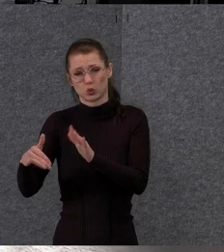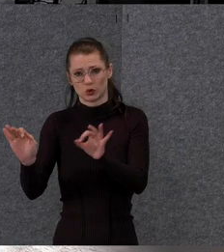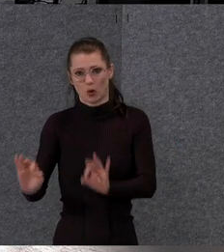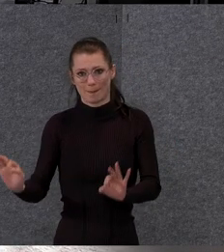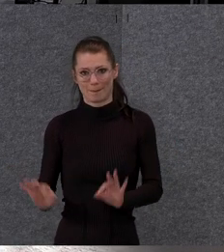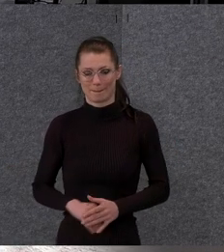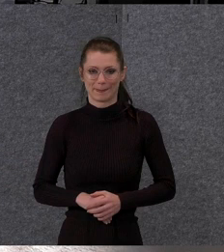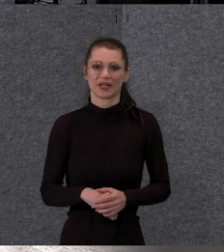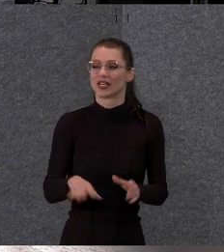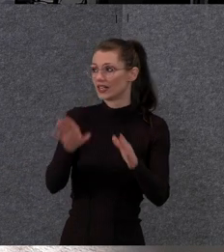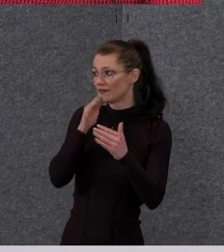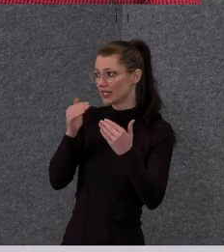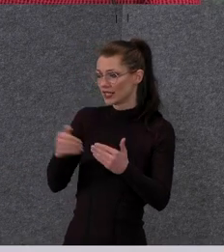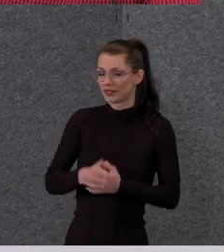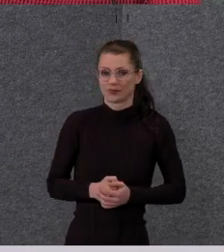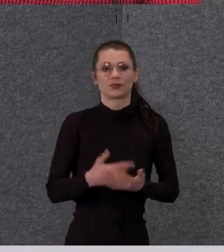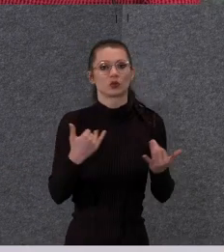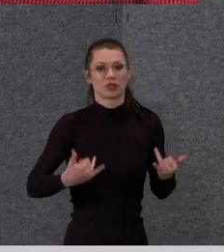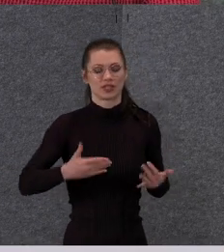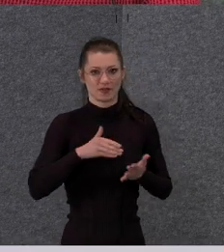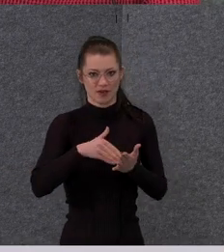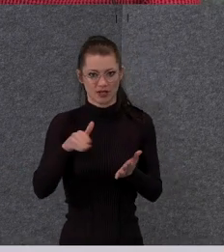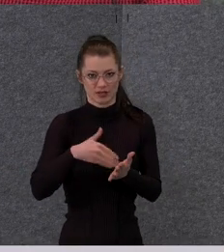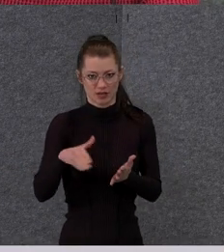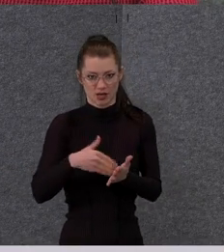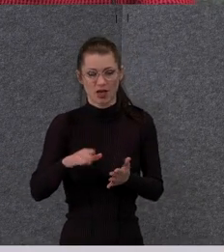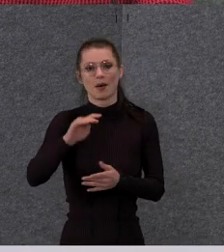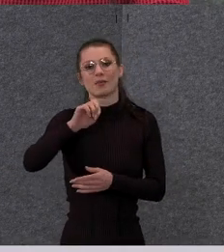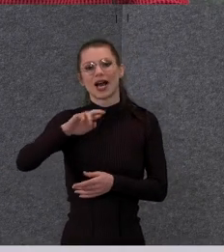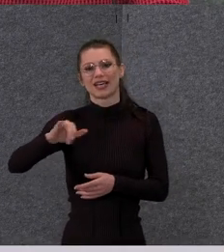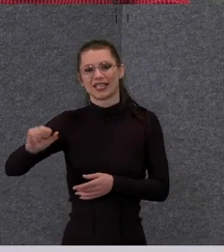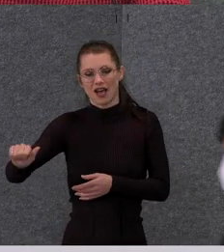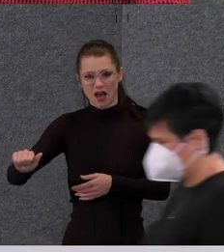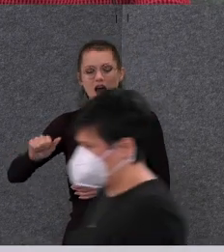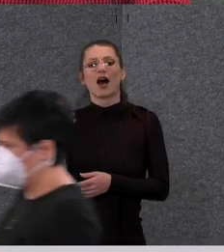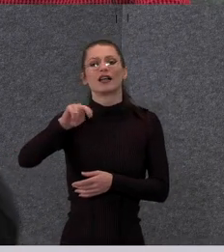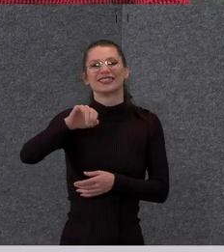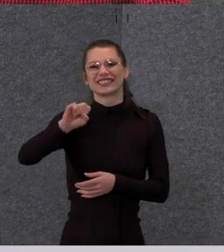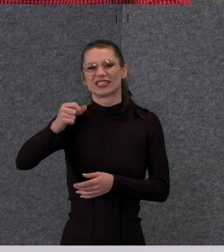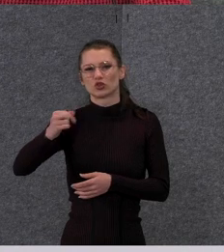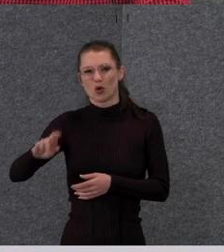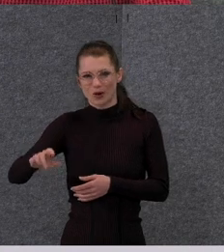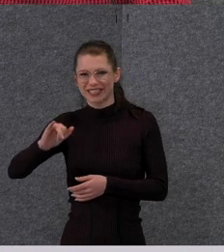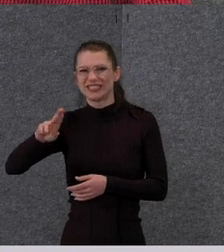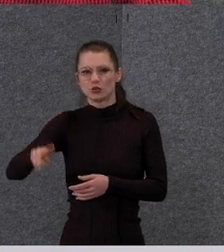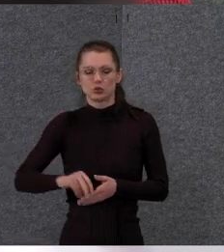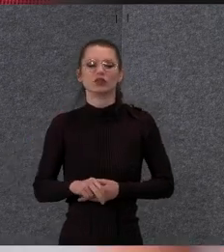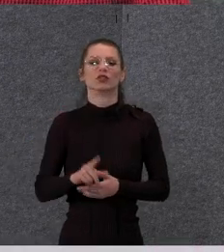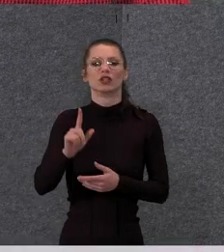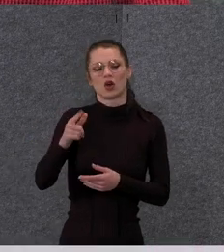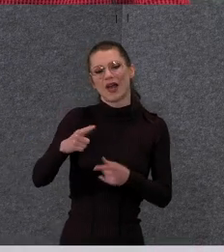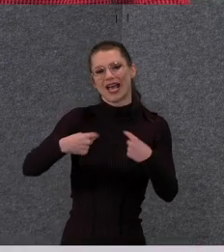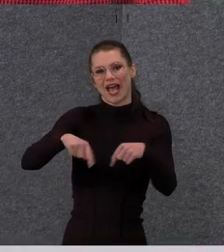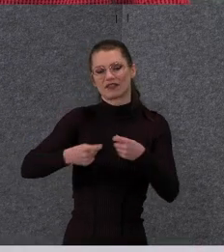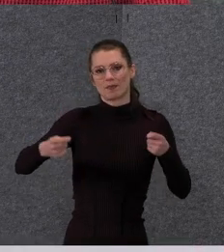Vielen Dank. Dann können wir nun weitermachen mit Maria Nistoriou aus dem Kreisverband Düren. Maria hat